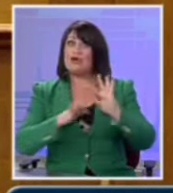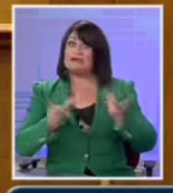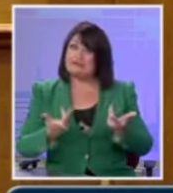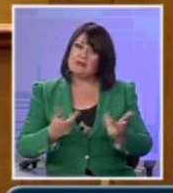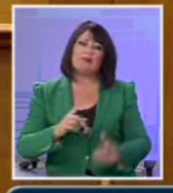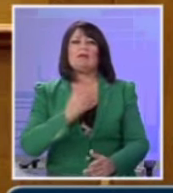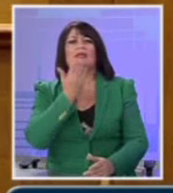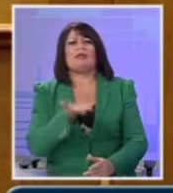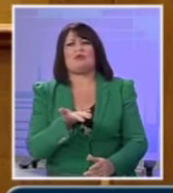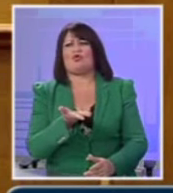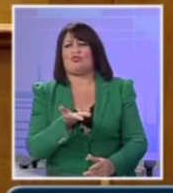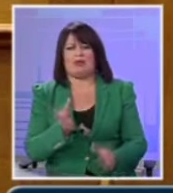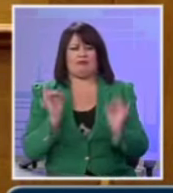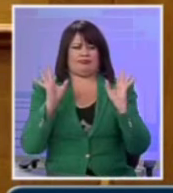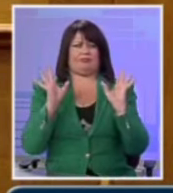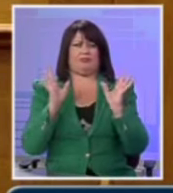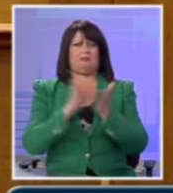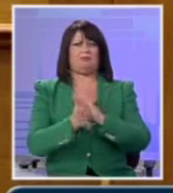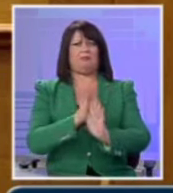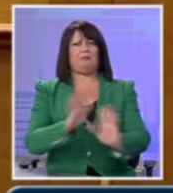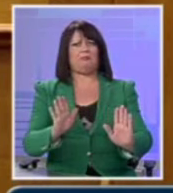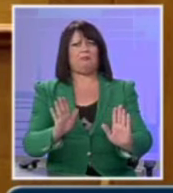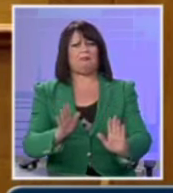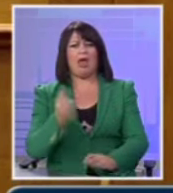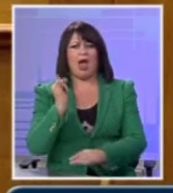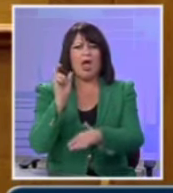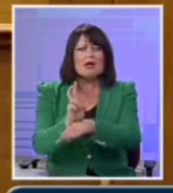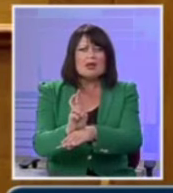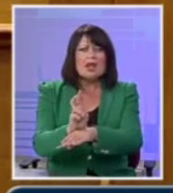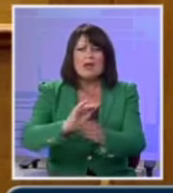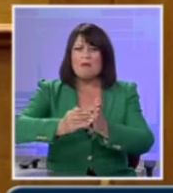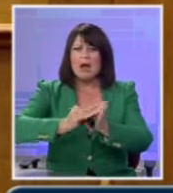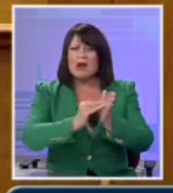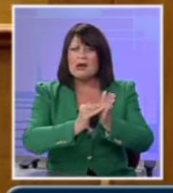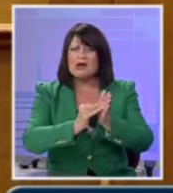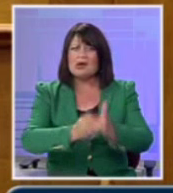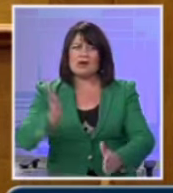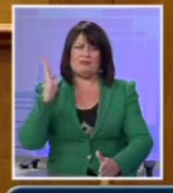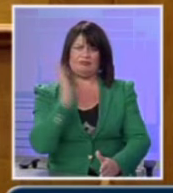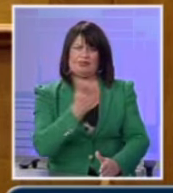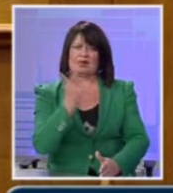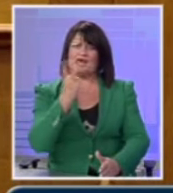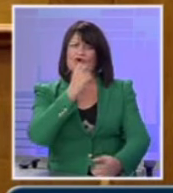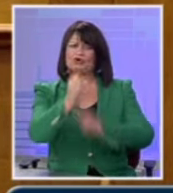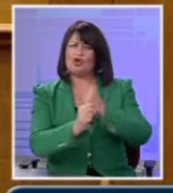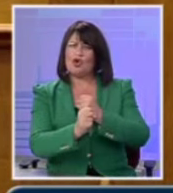ότι δεν μπορεί να απαλλάσσονται και να μην τίθονται σε αργία υπάλληλοι που έχουν καταδικαστεί για 20